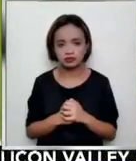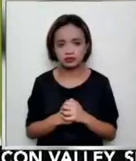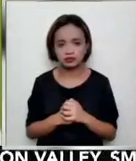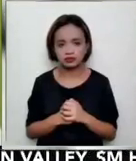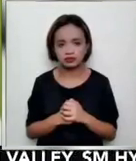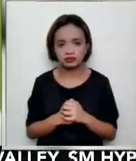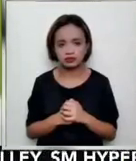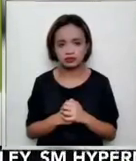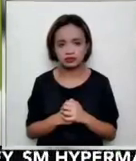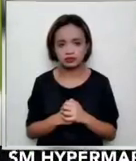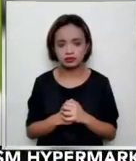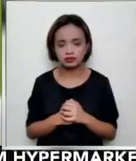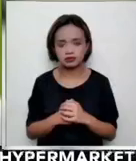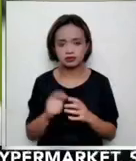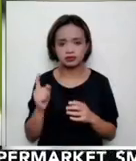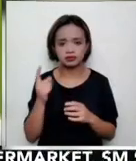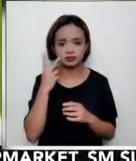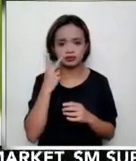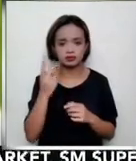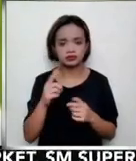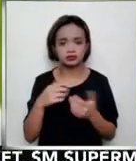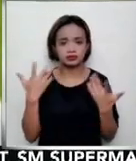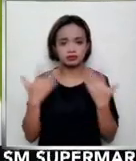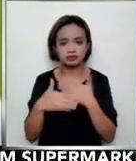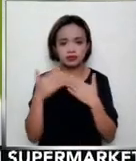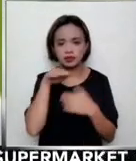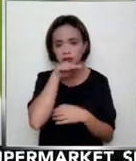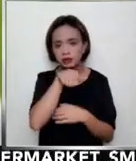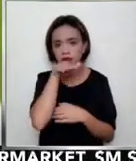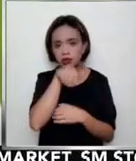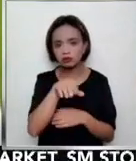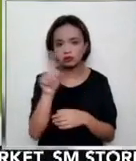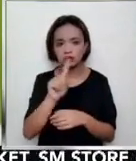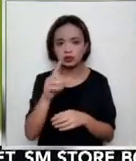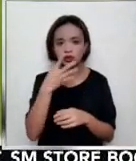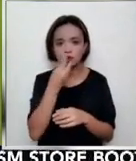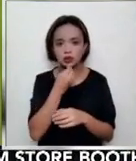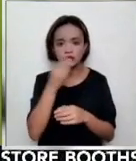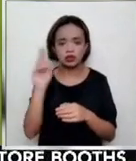sa pwesto. Pagod na raw siya sa mga gumagamit sa kanyang pangalan.